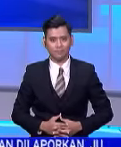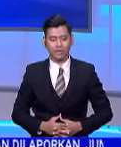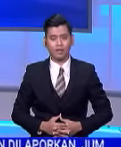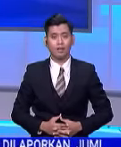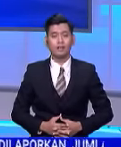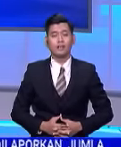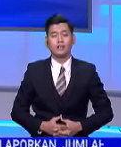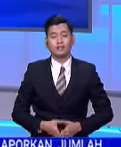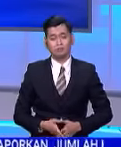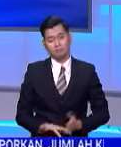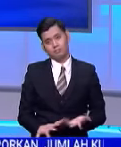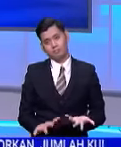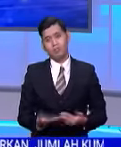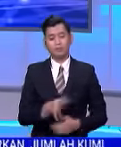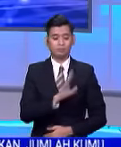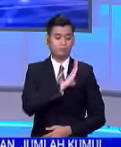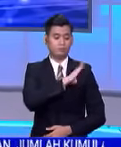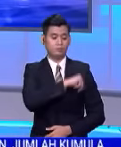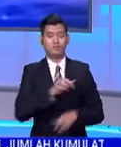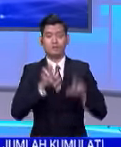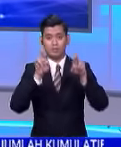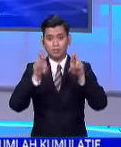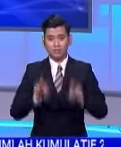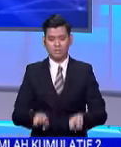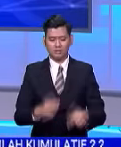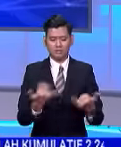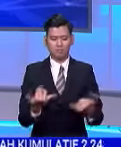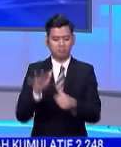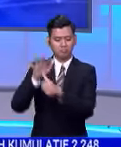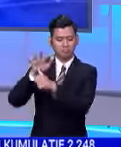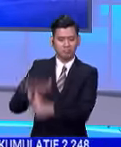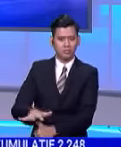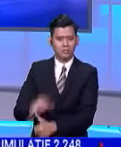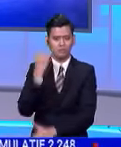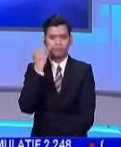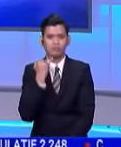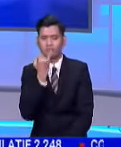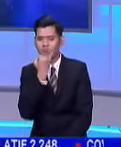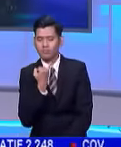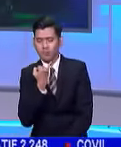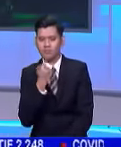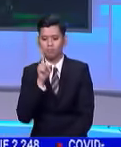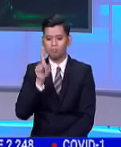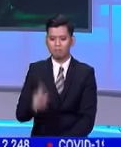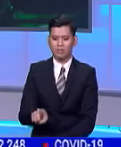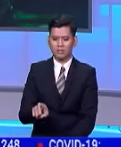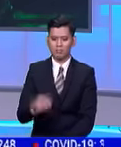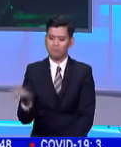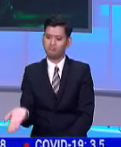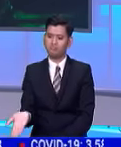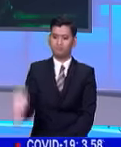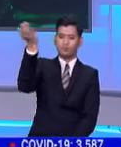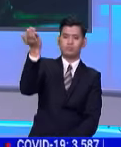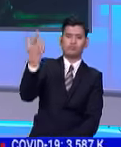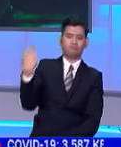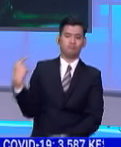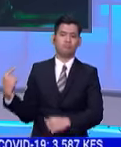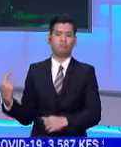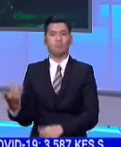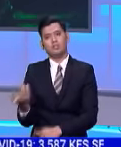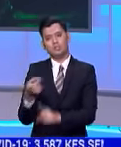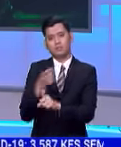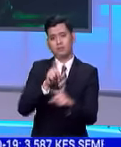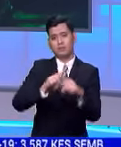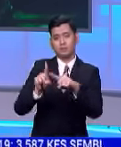Nasib rakyat Palestin yang ditindas di bumi sendiri oleh rejim Zionis seharusnya mendapat kecaman pelbagai pihak.